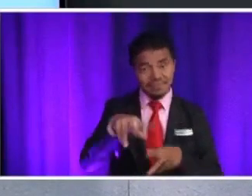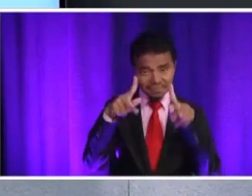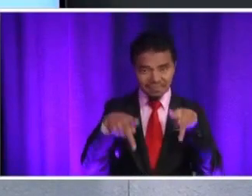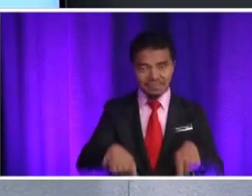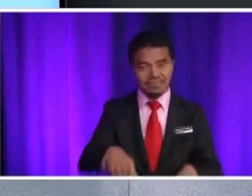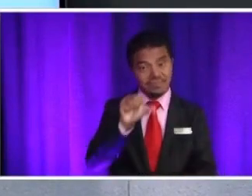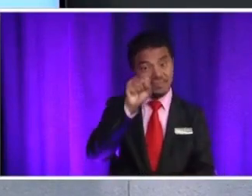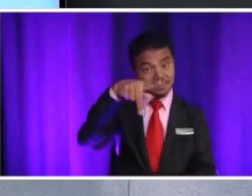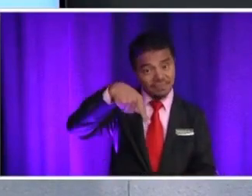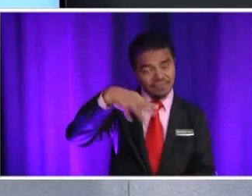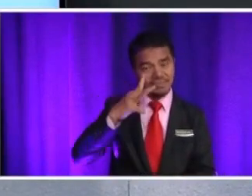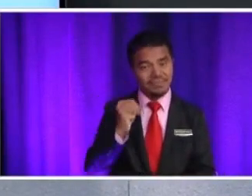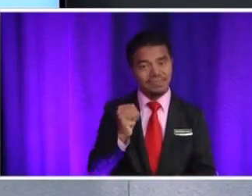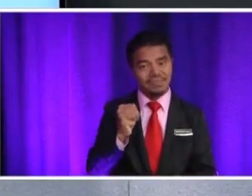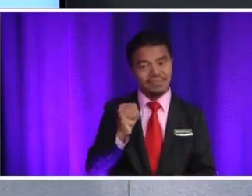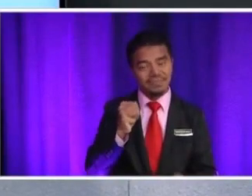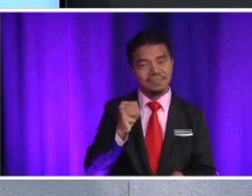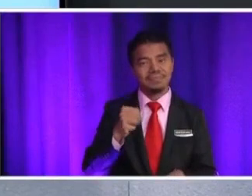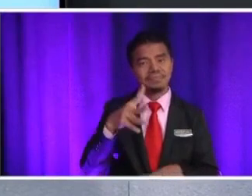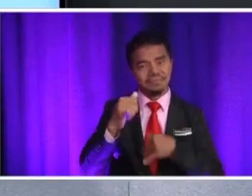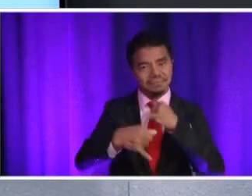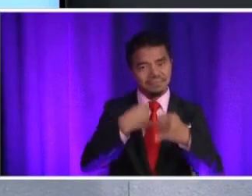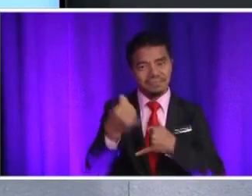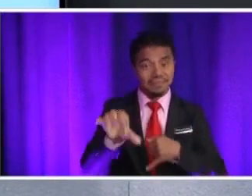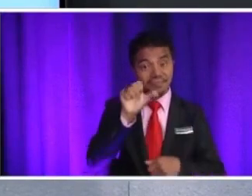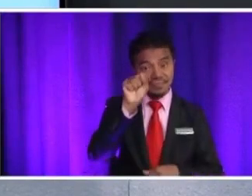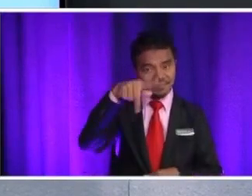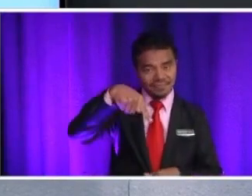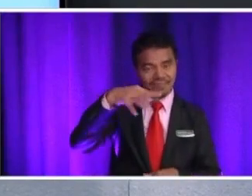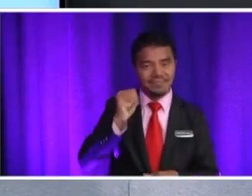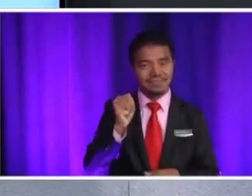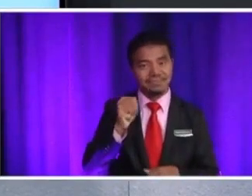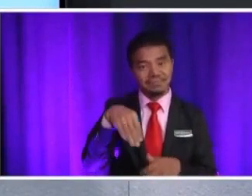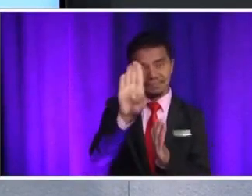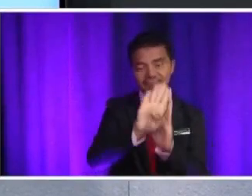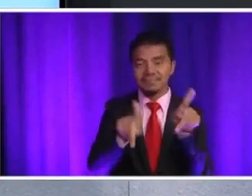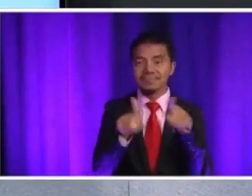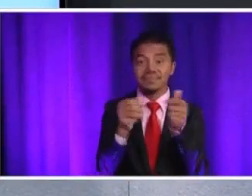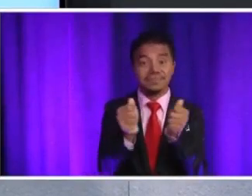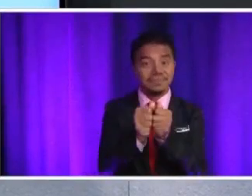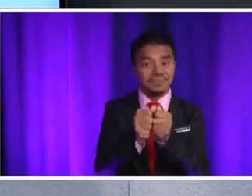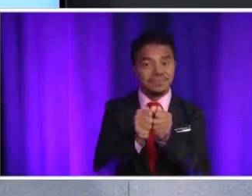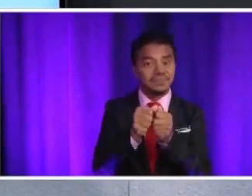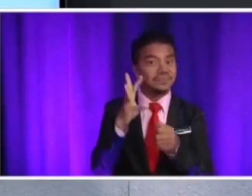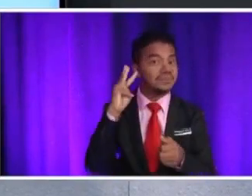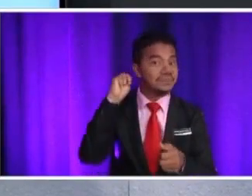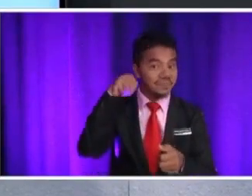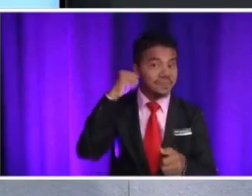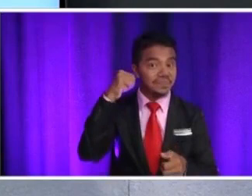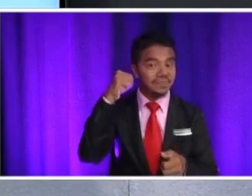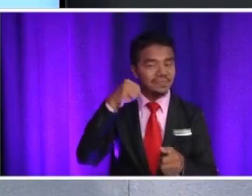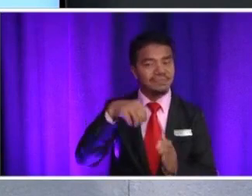menonton Sukses SPM 2022 sekarang. Anda bertemankan saya Syamira Nazir, di mana pada hari ini kita akan sama-sama menimba ilmu